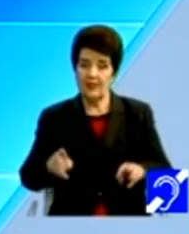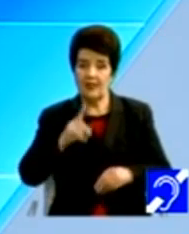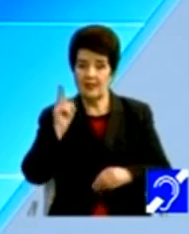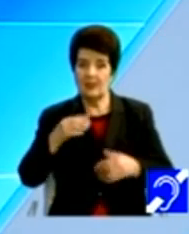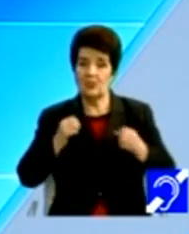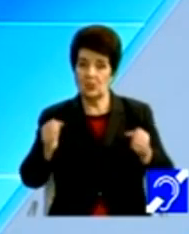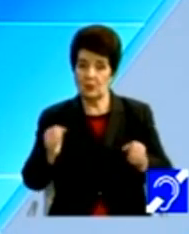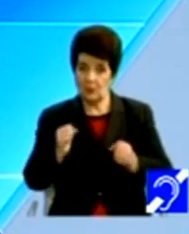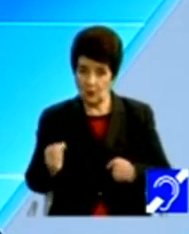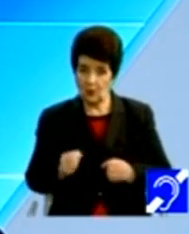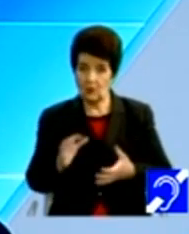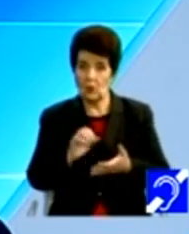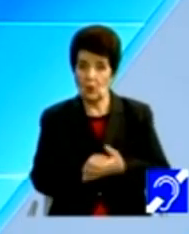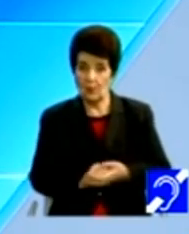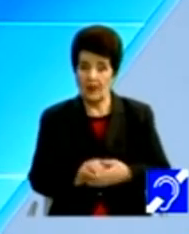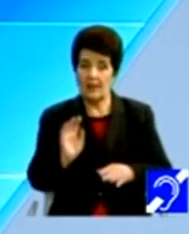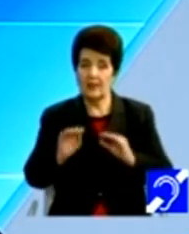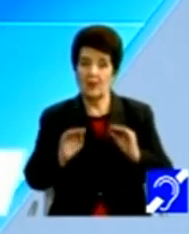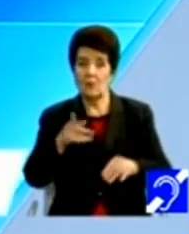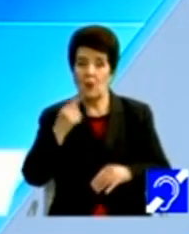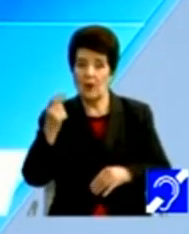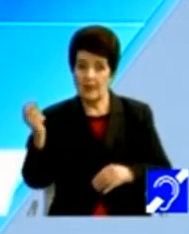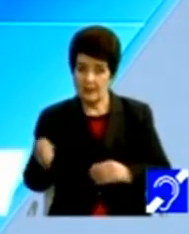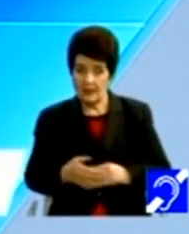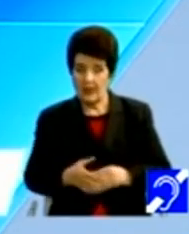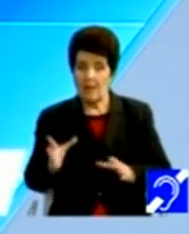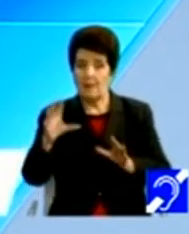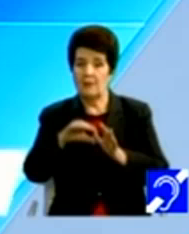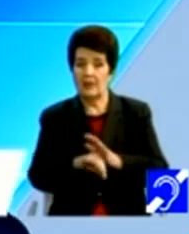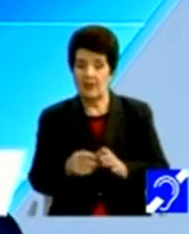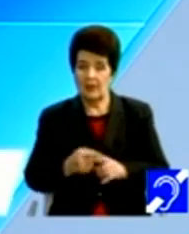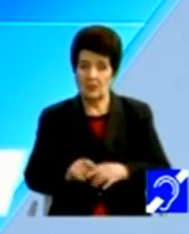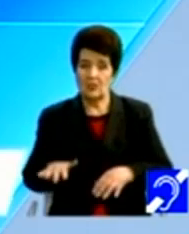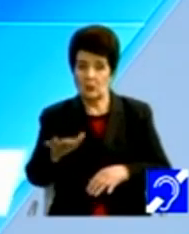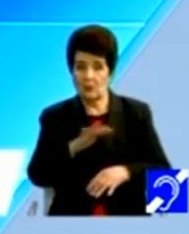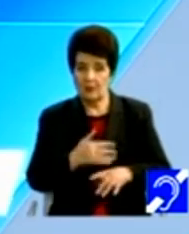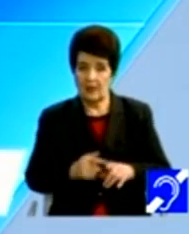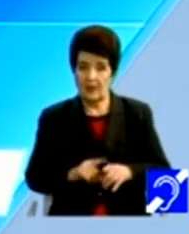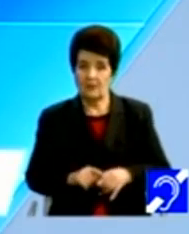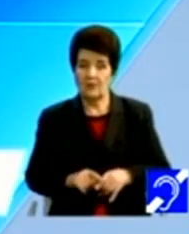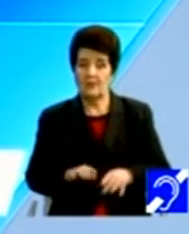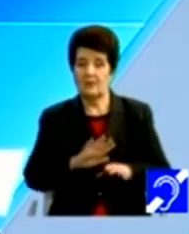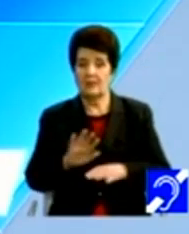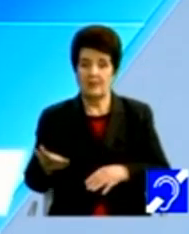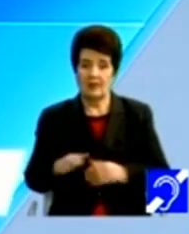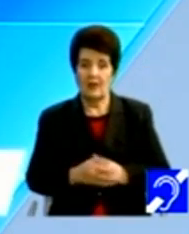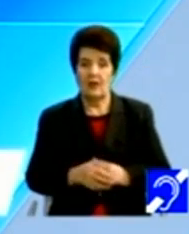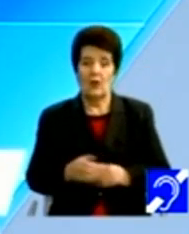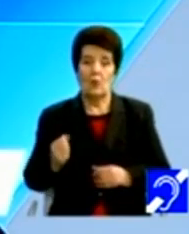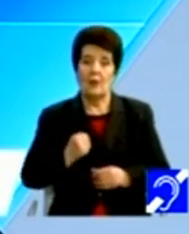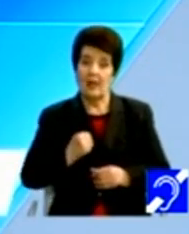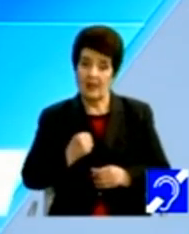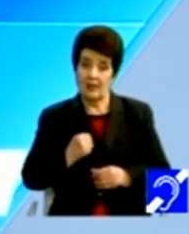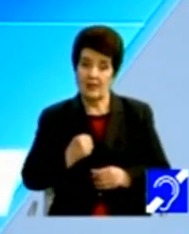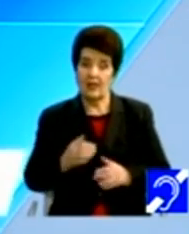și Sportului care se ocupa de elaborarea politicilor și implementarea lor în acest domeniu, astăzi a dat uitării. Și cu părere de